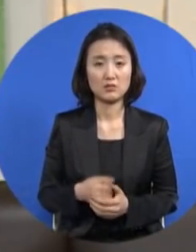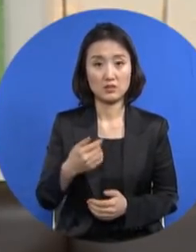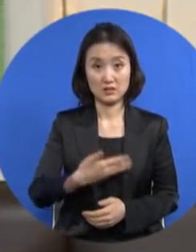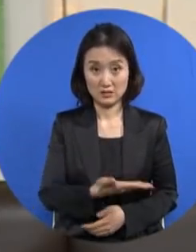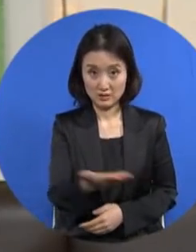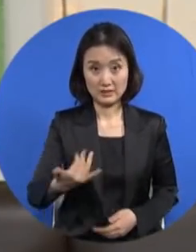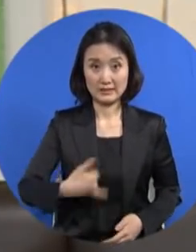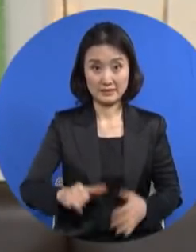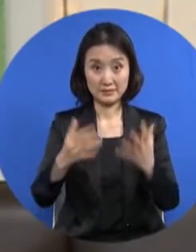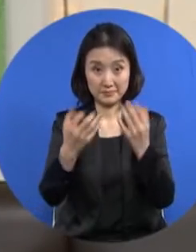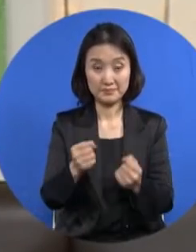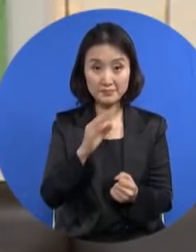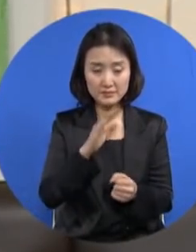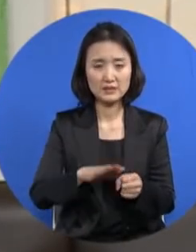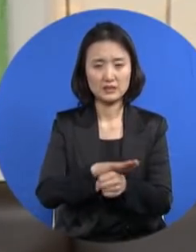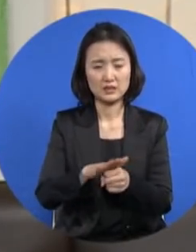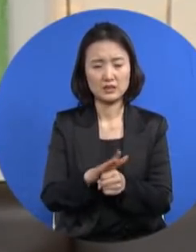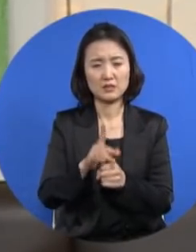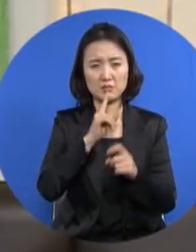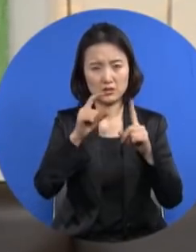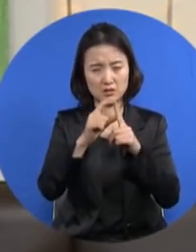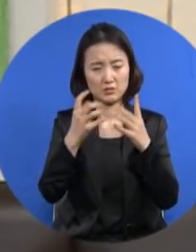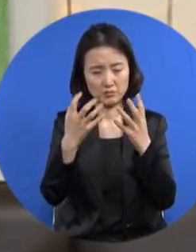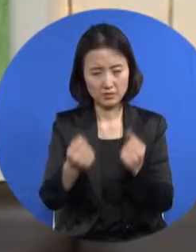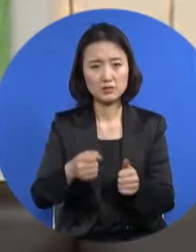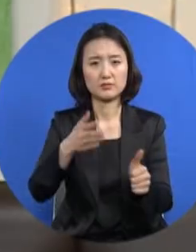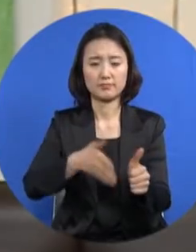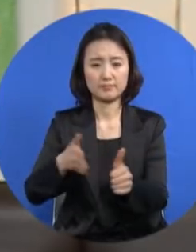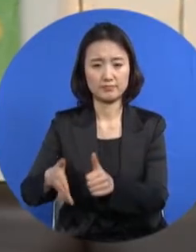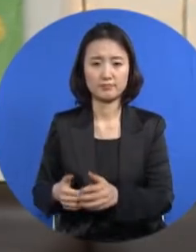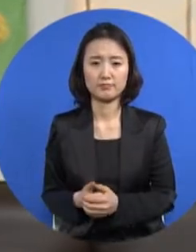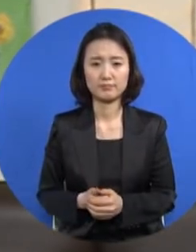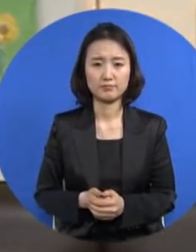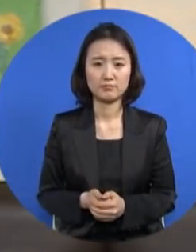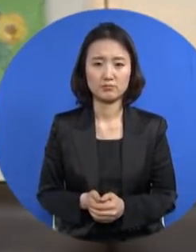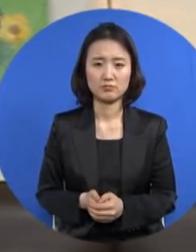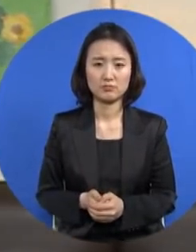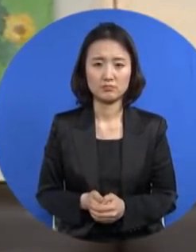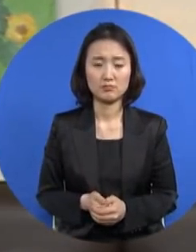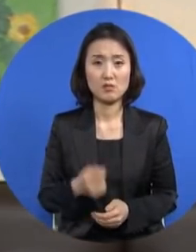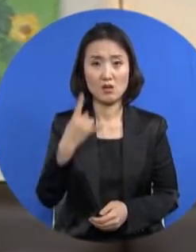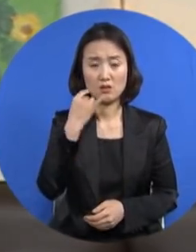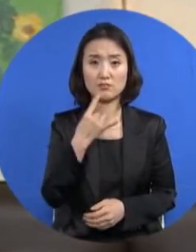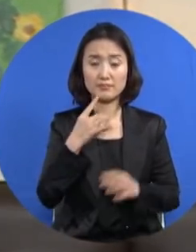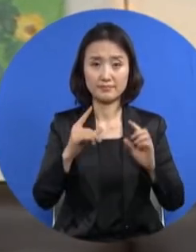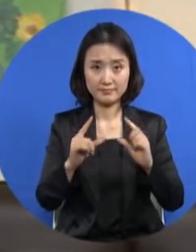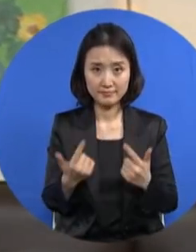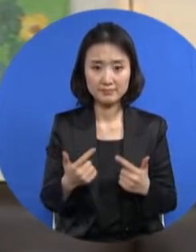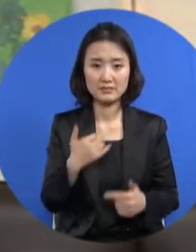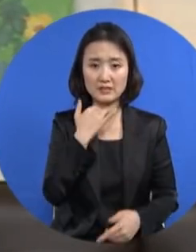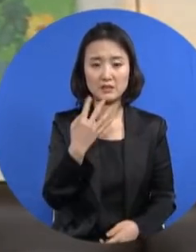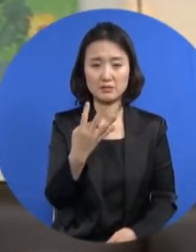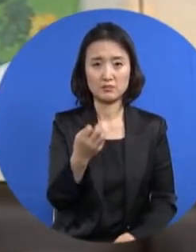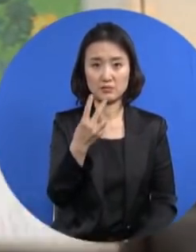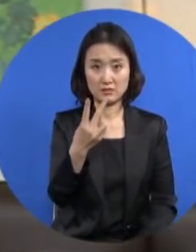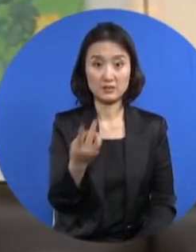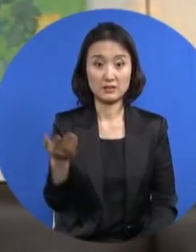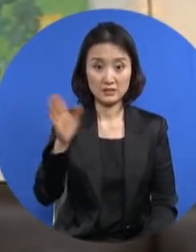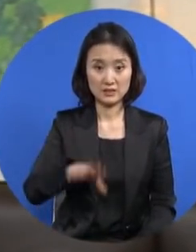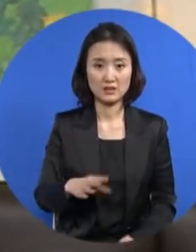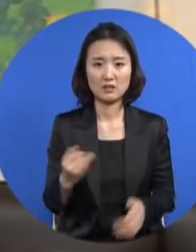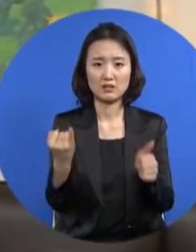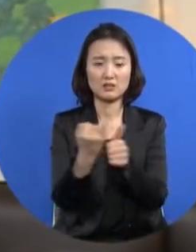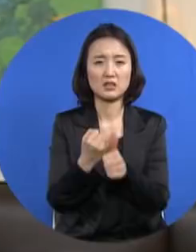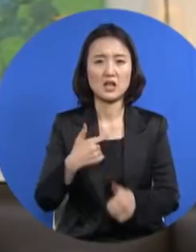주세요. 그리고 사랑한다는 말 자주 해주시고요. 그리고 제가요, 엄마뿐만이 아니라 42살이나 됐는데 시집을